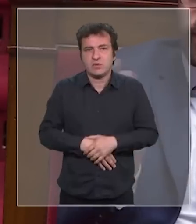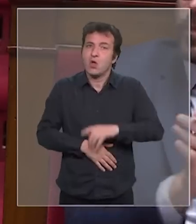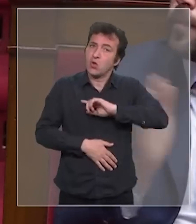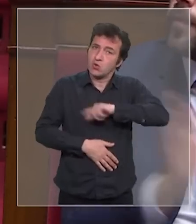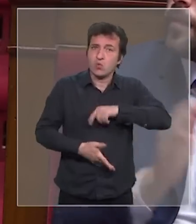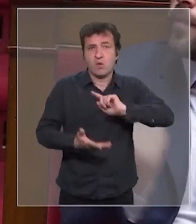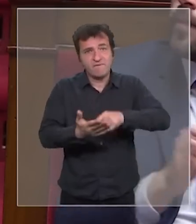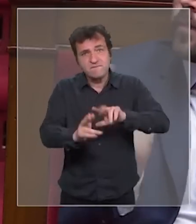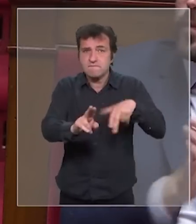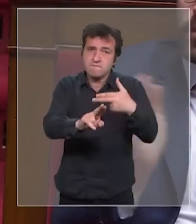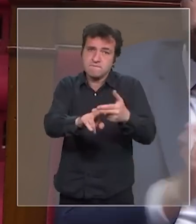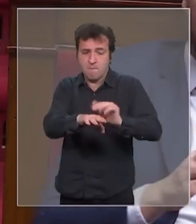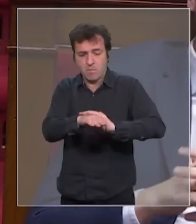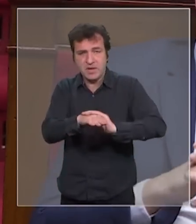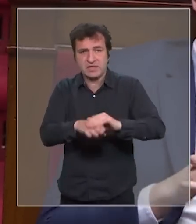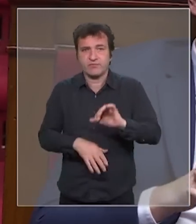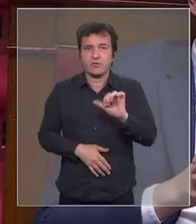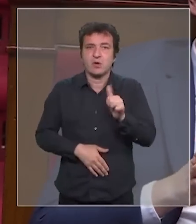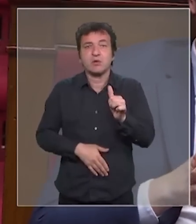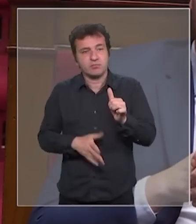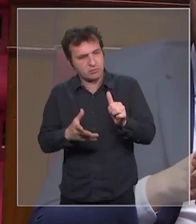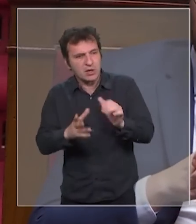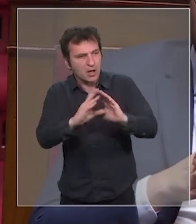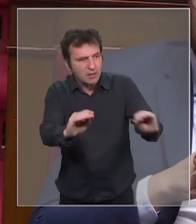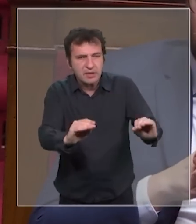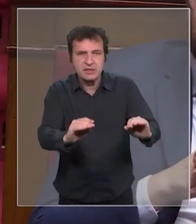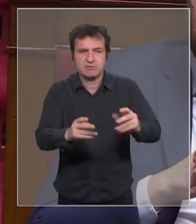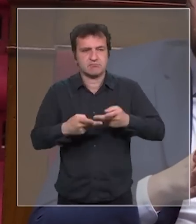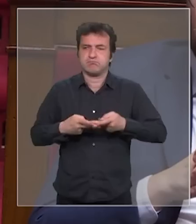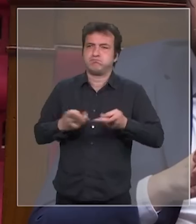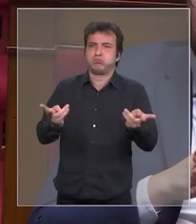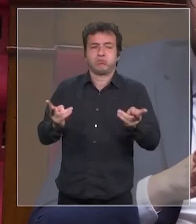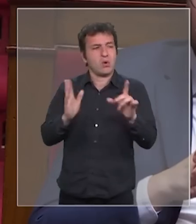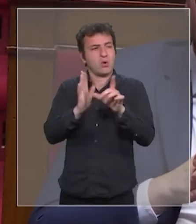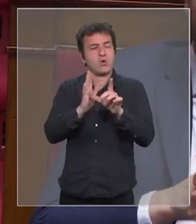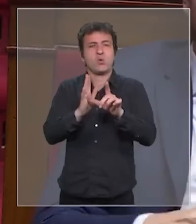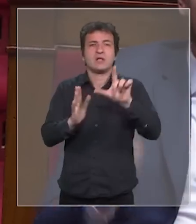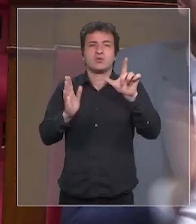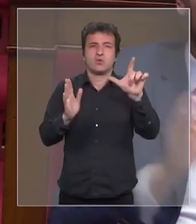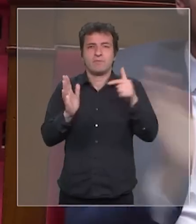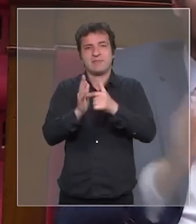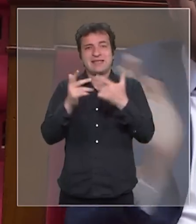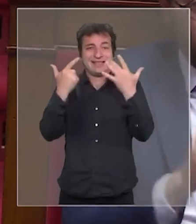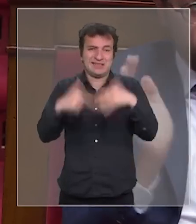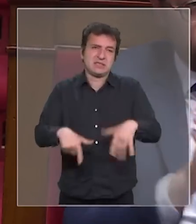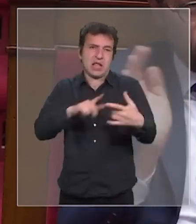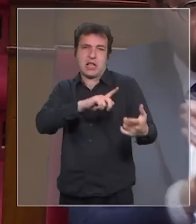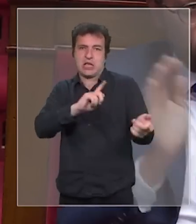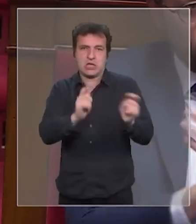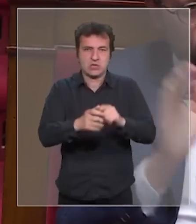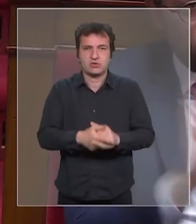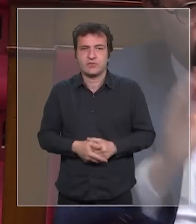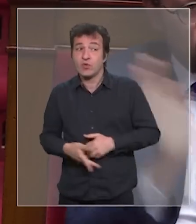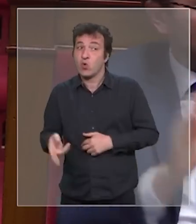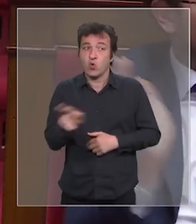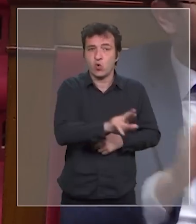réponse politique. D'abord, l'acte d'apaisement. Annoncer la modification de la loi de 2017. Annoncer le retour de la police